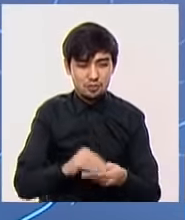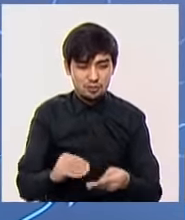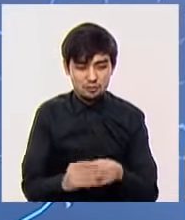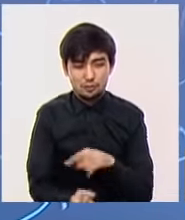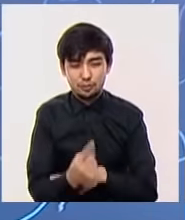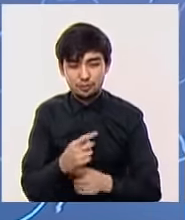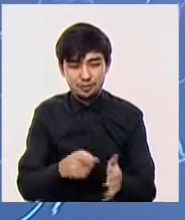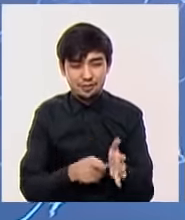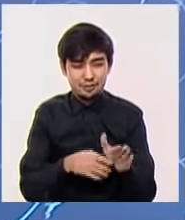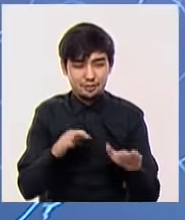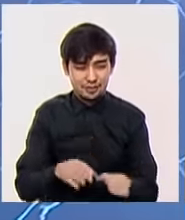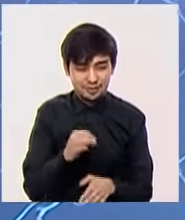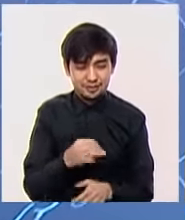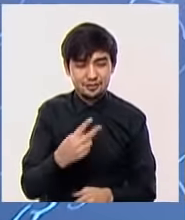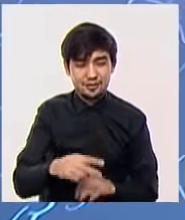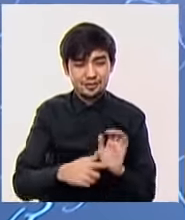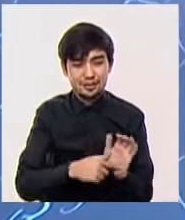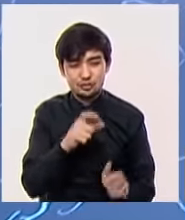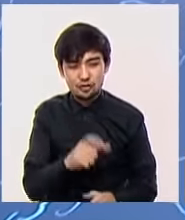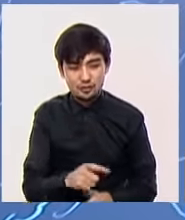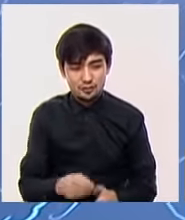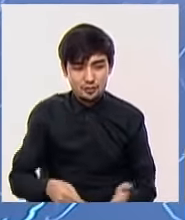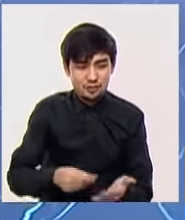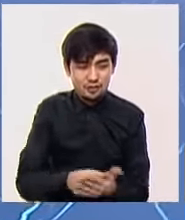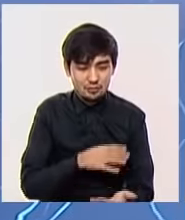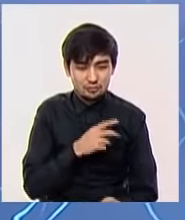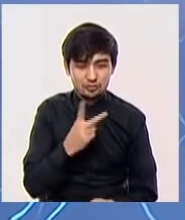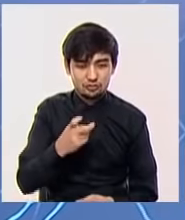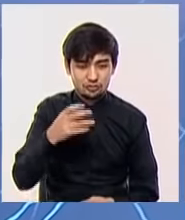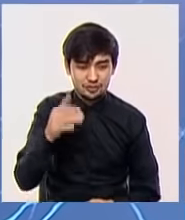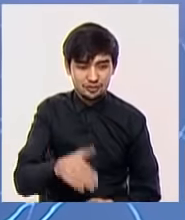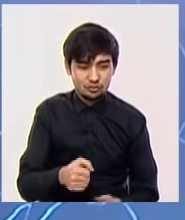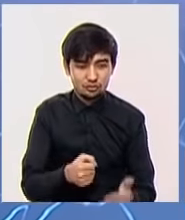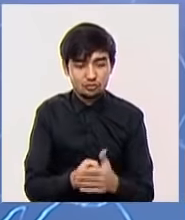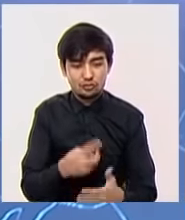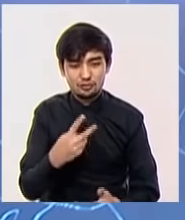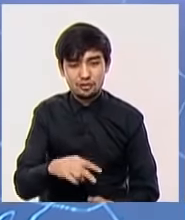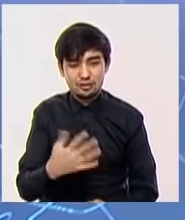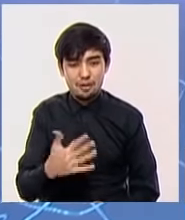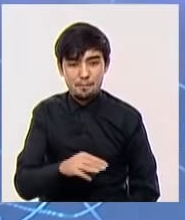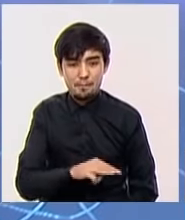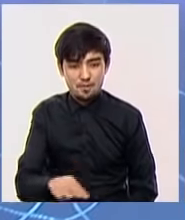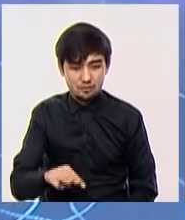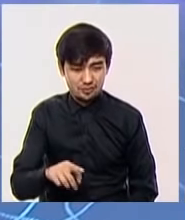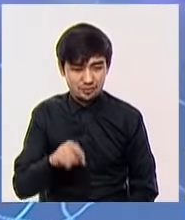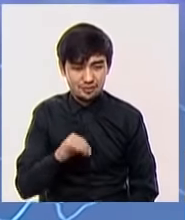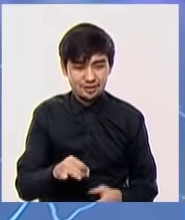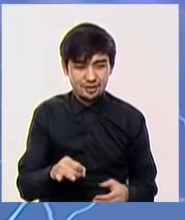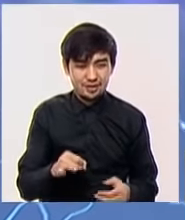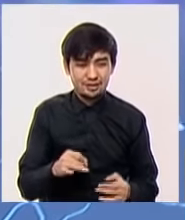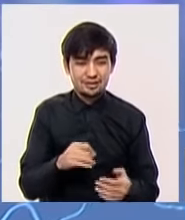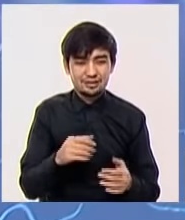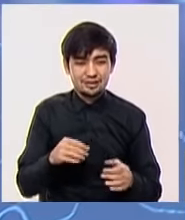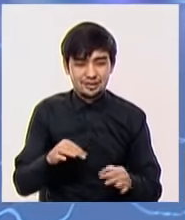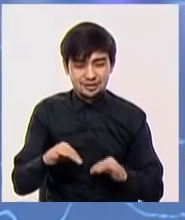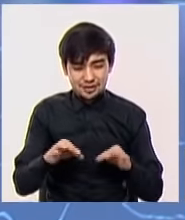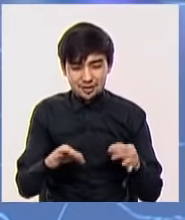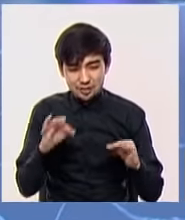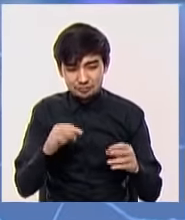карагандинцы 27 человек вложили в ее 200 тысяч до 25 миллионов тенге схему распространяли в